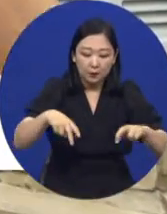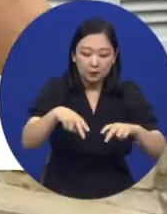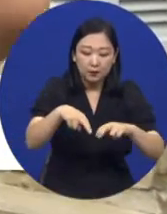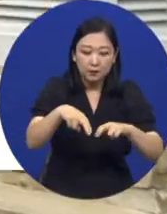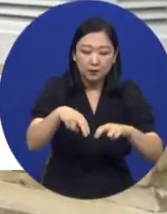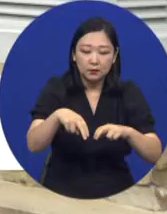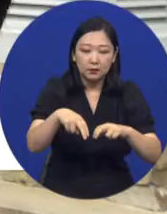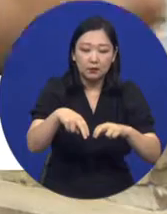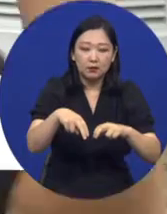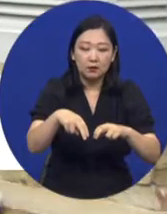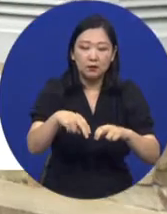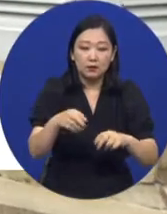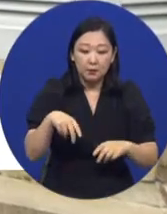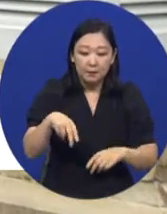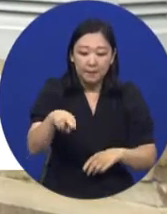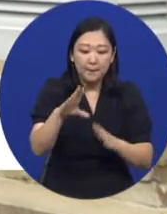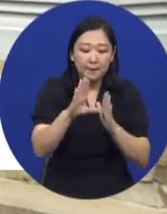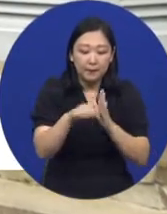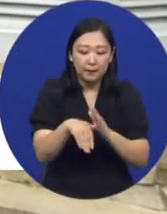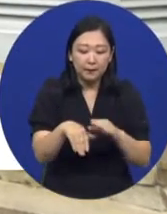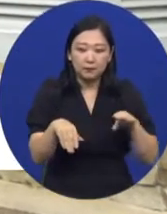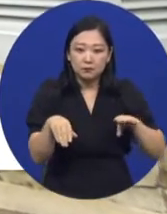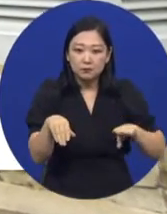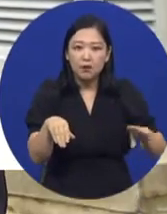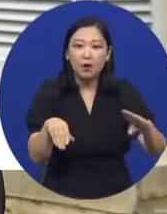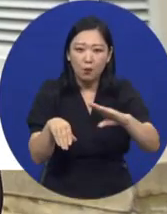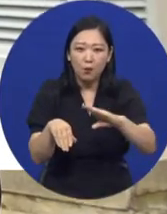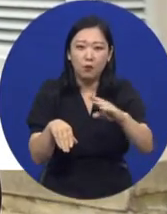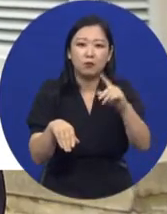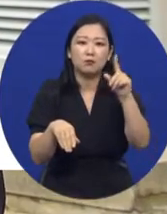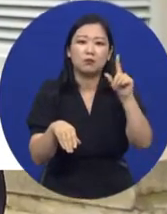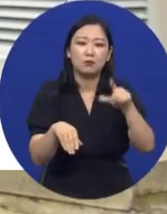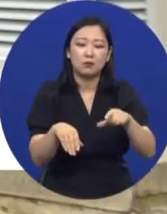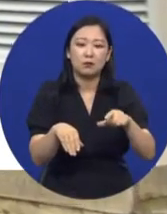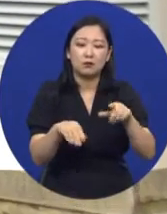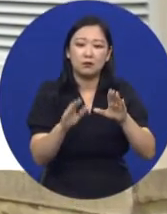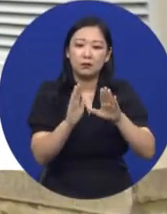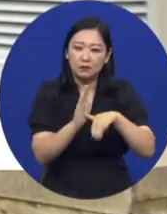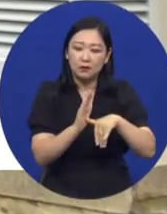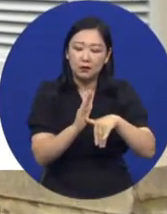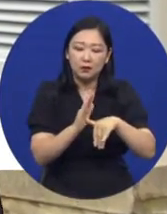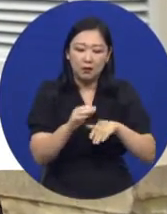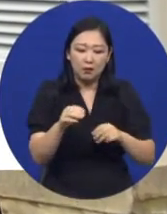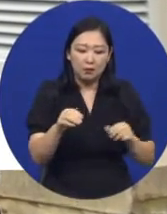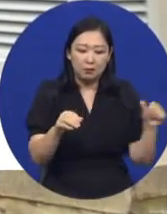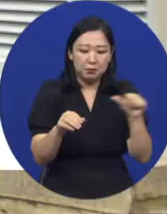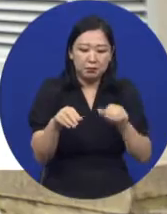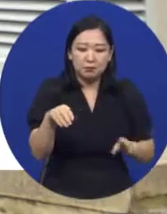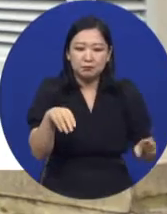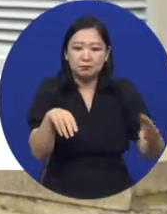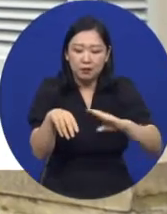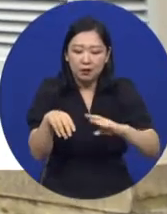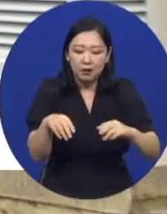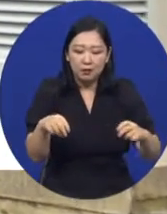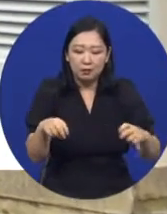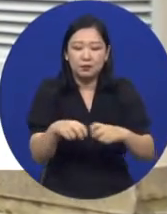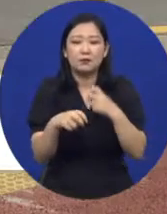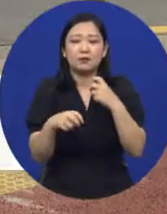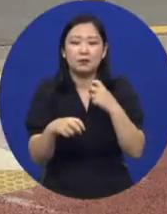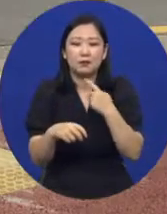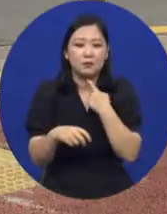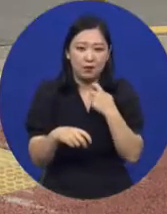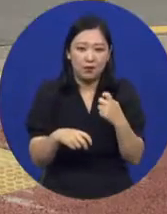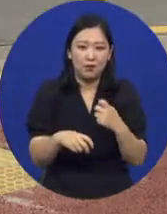켜지자마자 건널 때 차가 먼저 오면은 내 차 좀 빨리 지나가서 부딪힐 뻔한 경험이